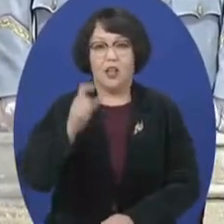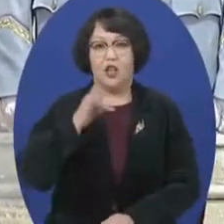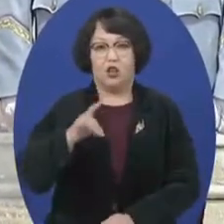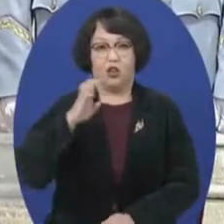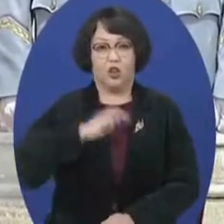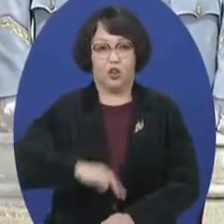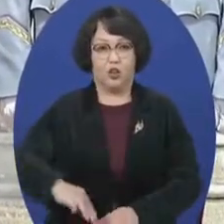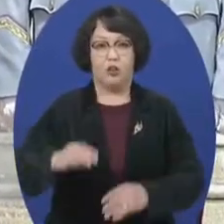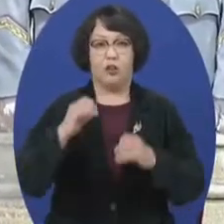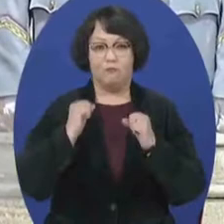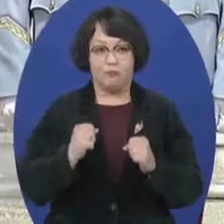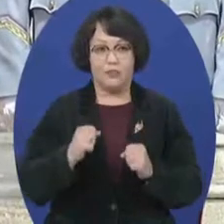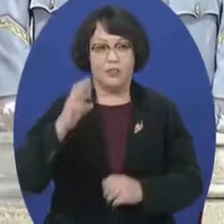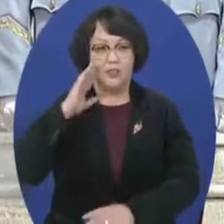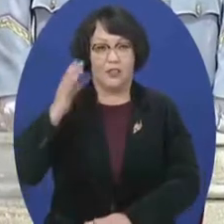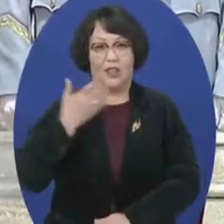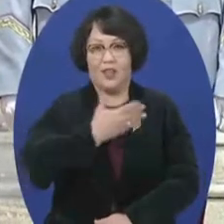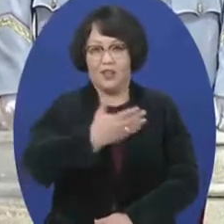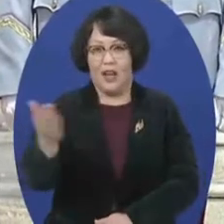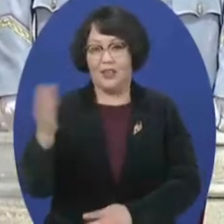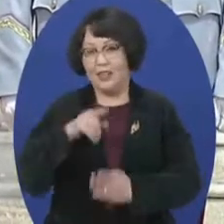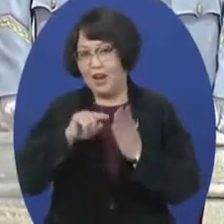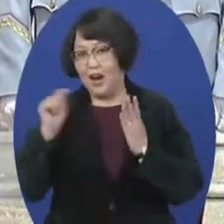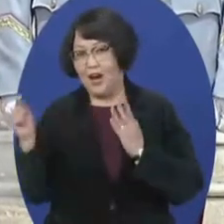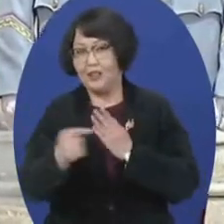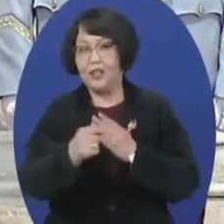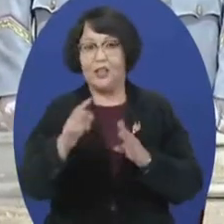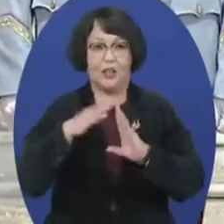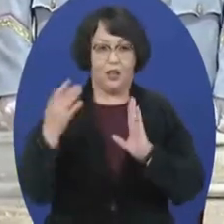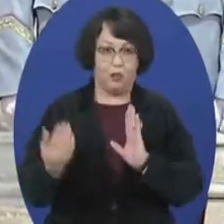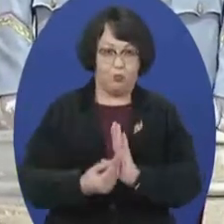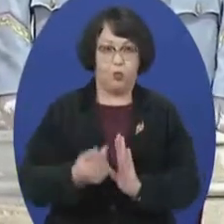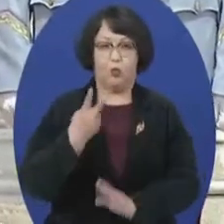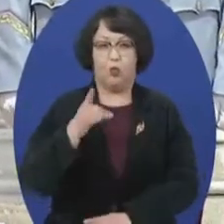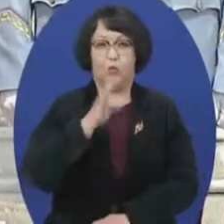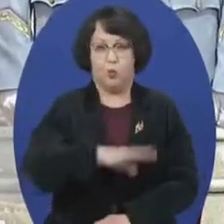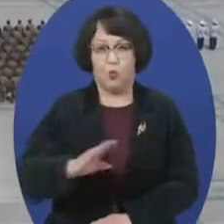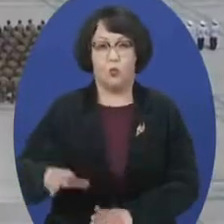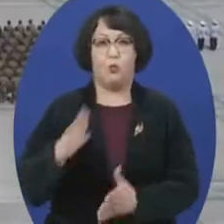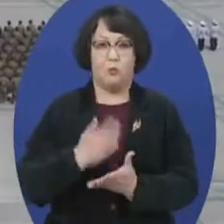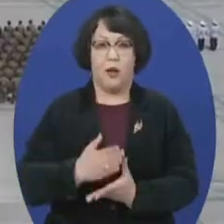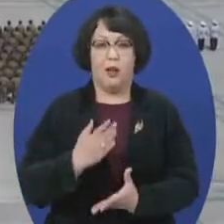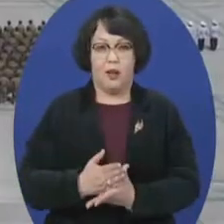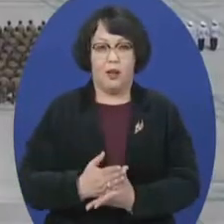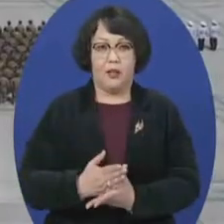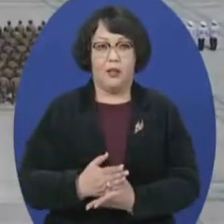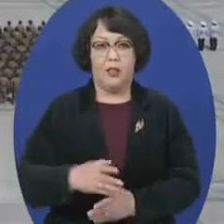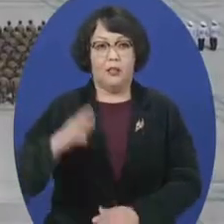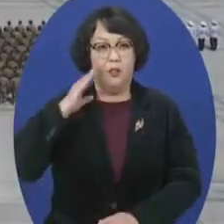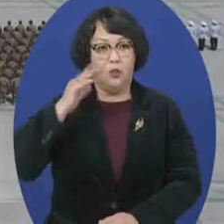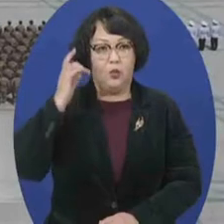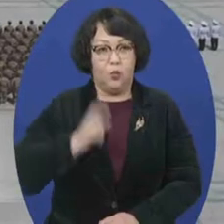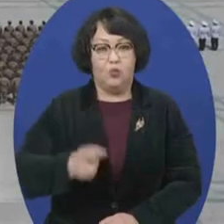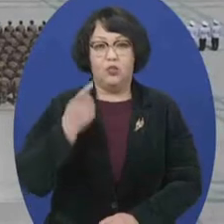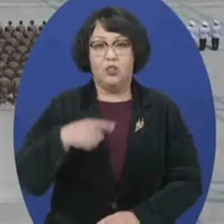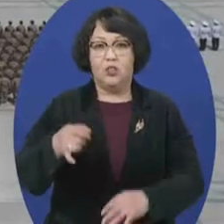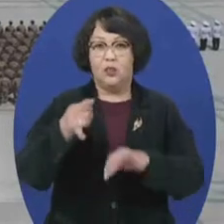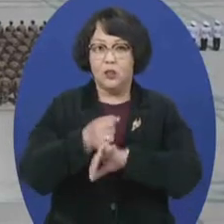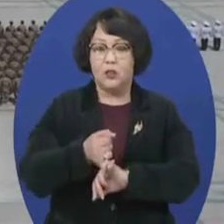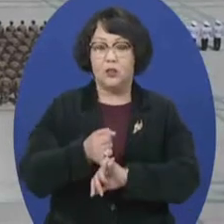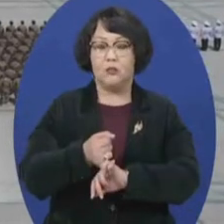зүтгэж буй зэрэг эрс та бүхний ард гэр бүл үр хөвгч нь байдаг. Зэргийн хүний гэр бүл